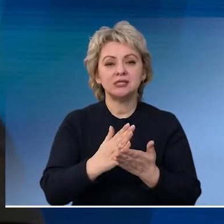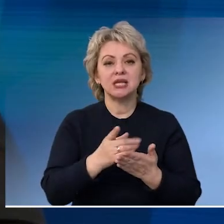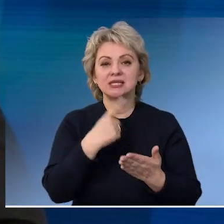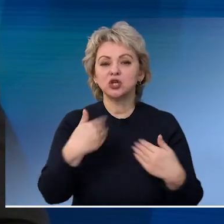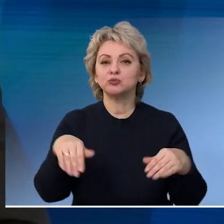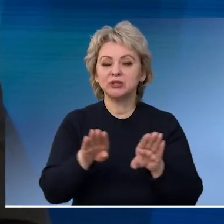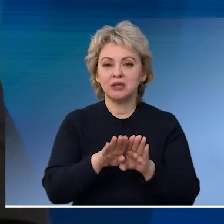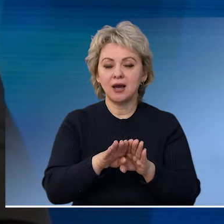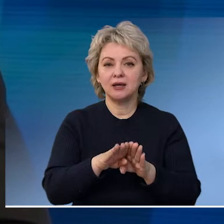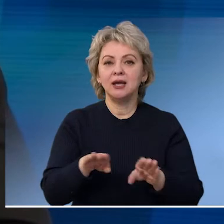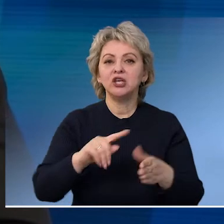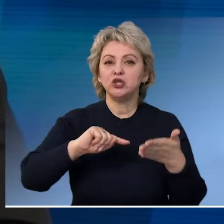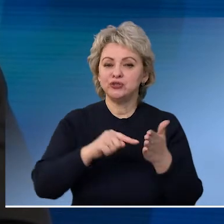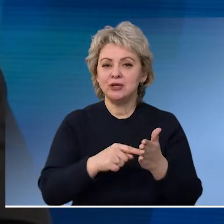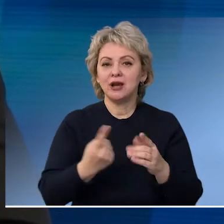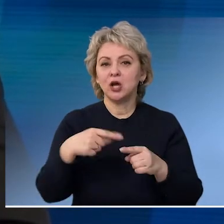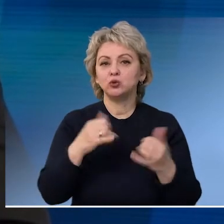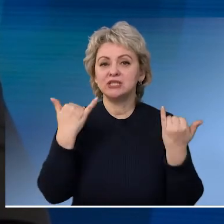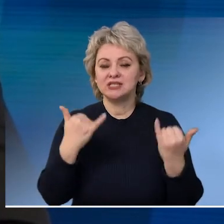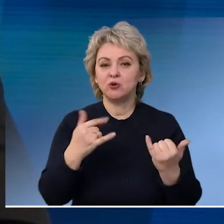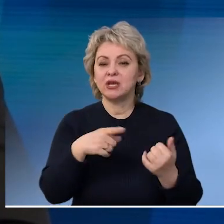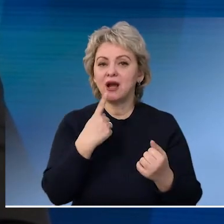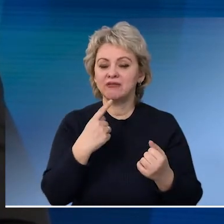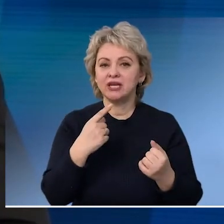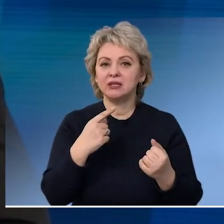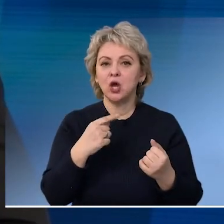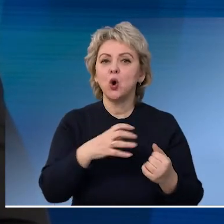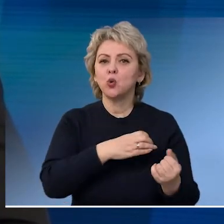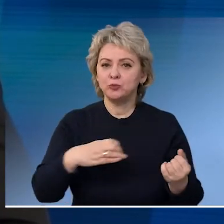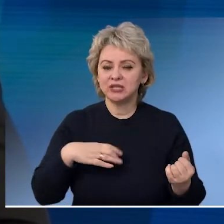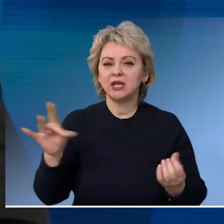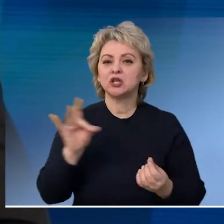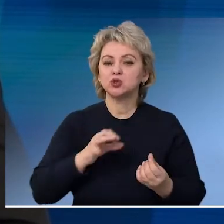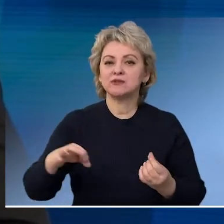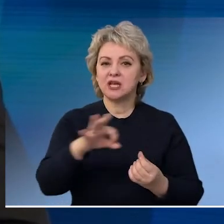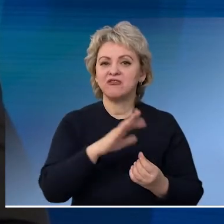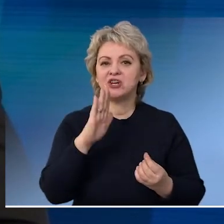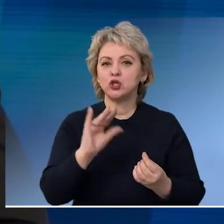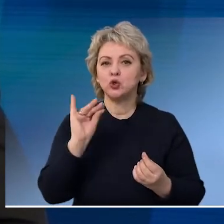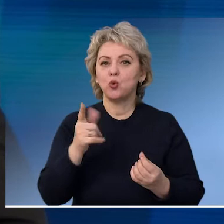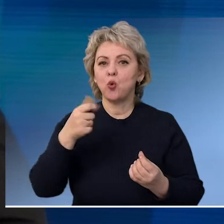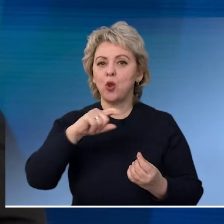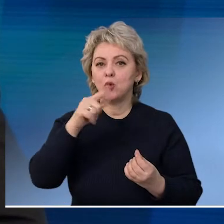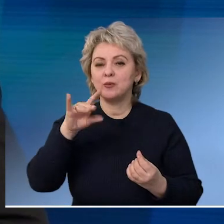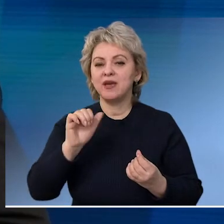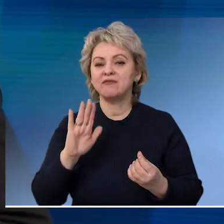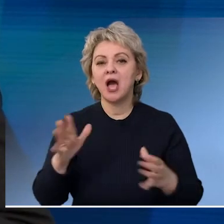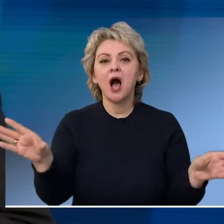есть, скажем так, такая идея, которую сегодня озвучивал губернатор Ростовской области Василий Юрьевич